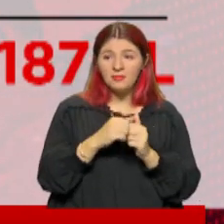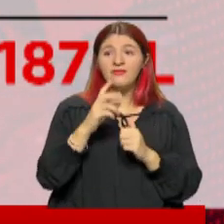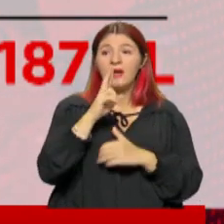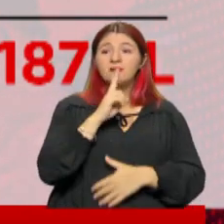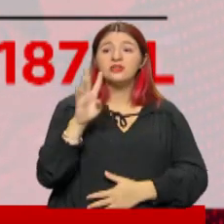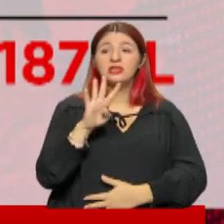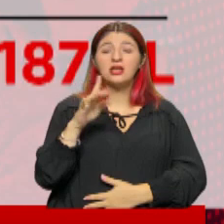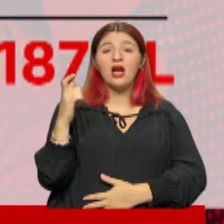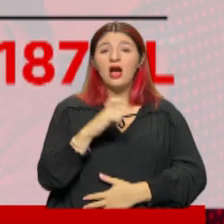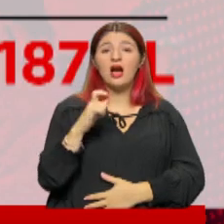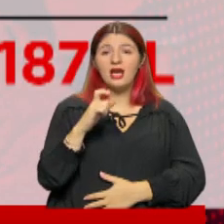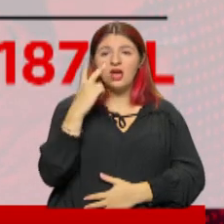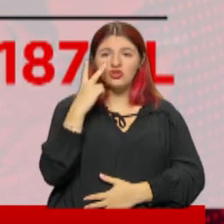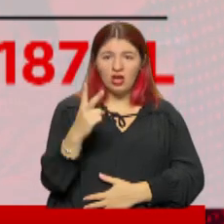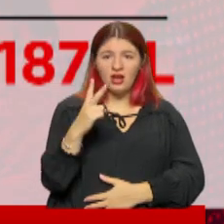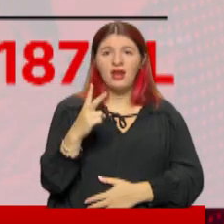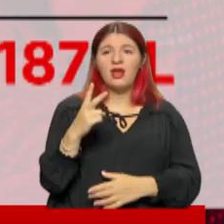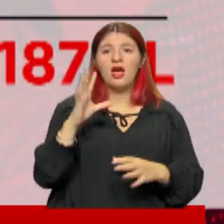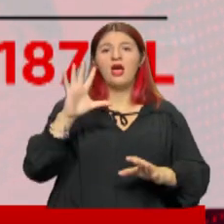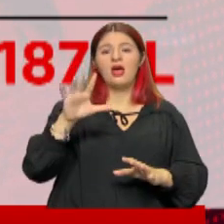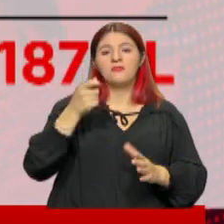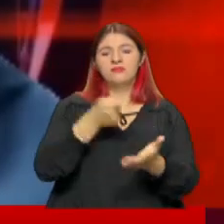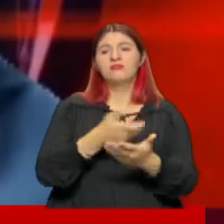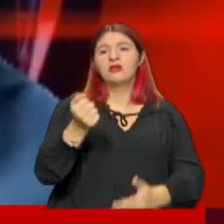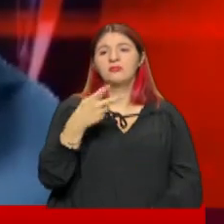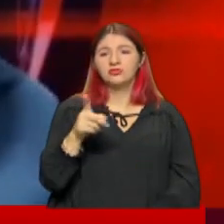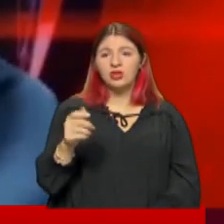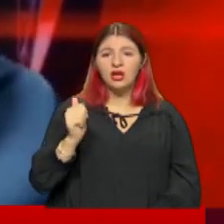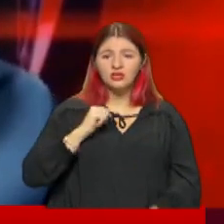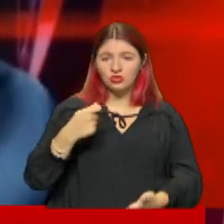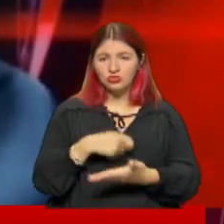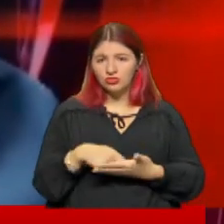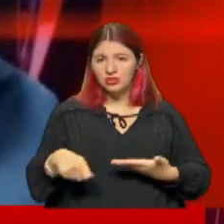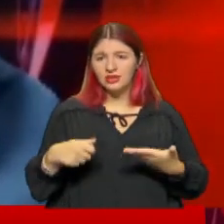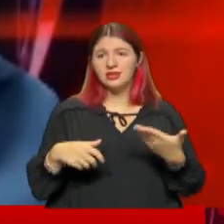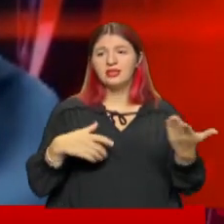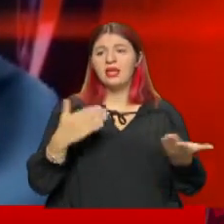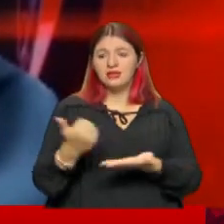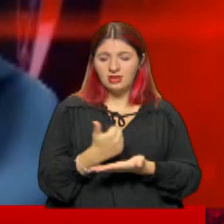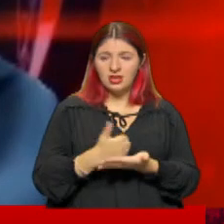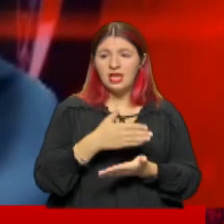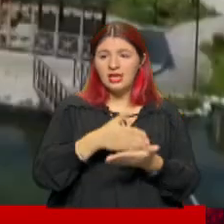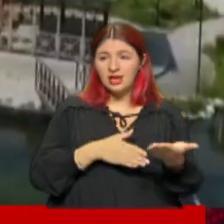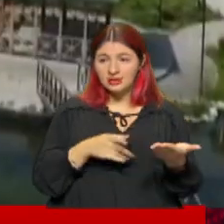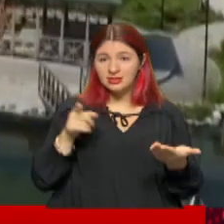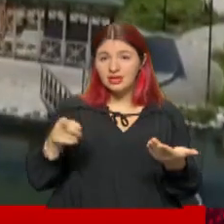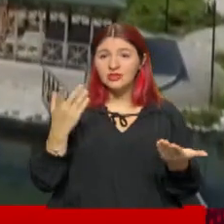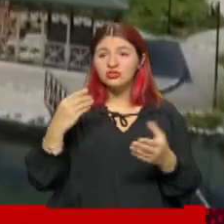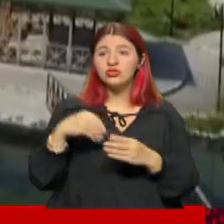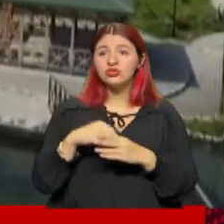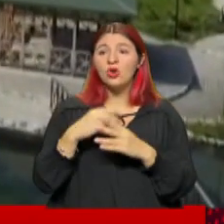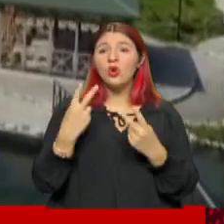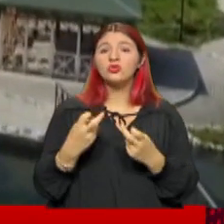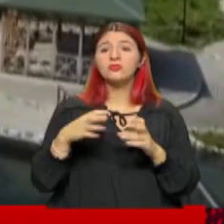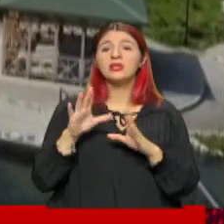w240 ay vadeyle sahip olabilecek Asgari ücretin elbet bir gün gelirsin yarısını henüz